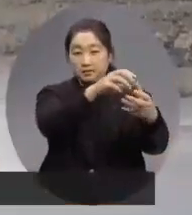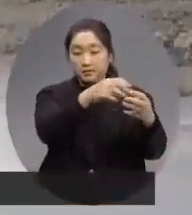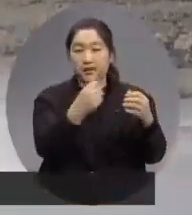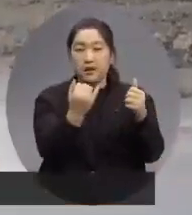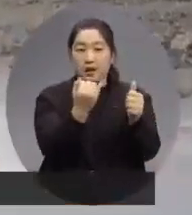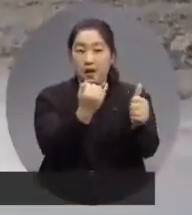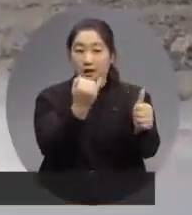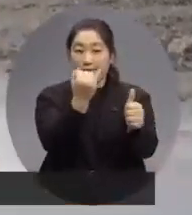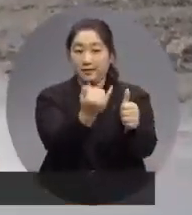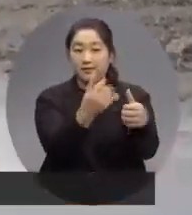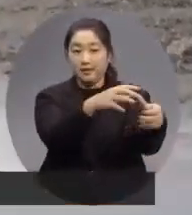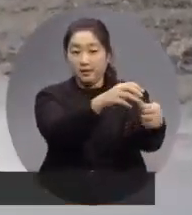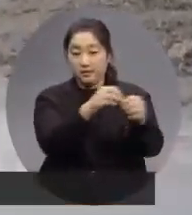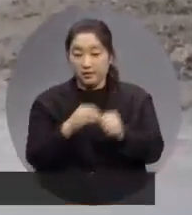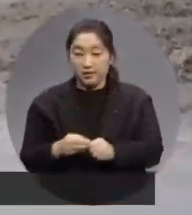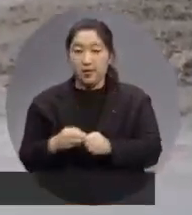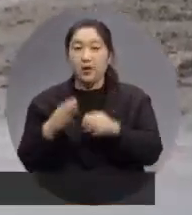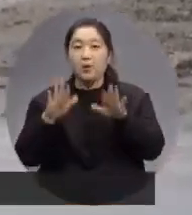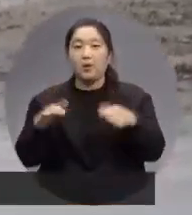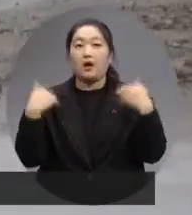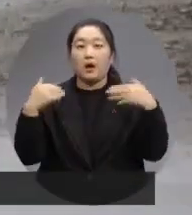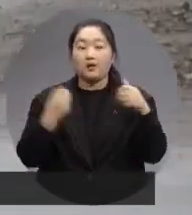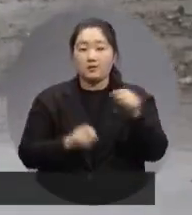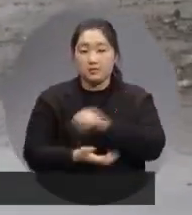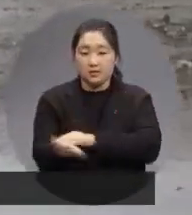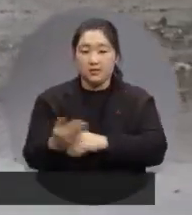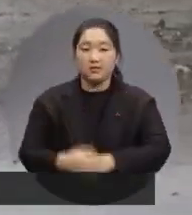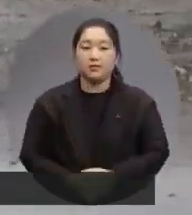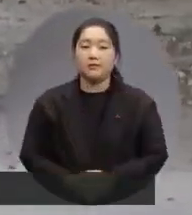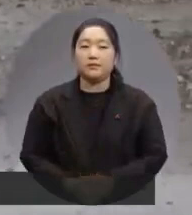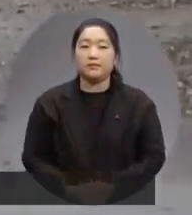올가을 첫 방사를 앞두고 있습니다